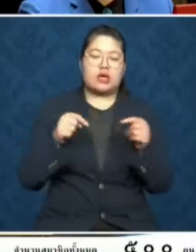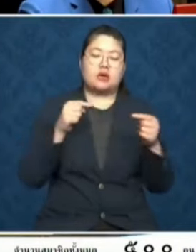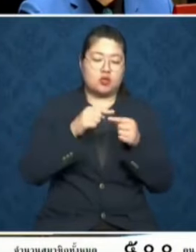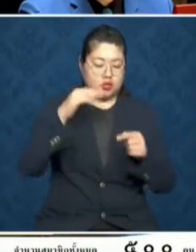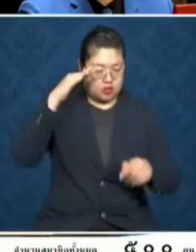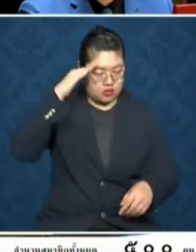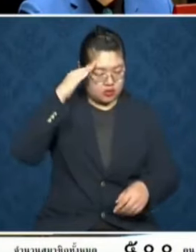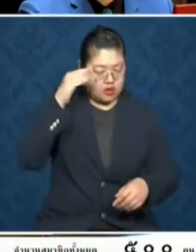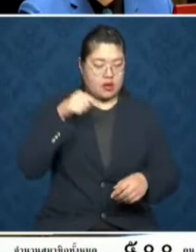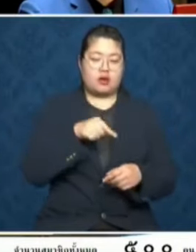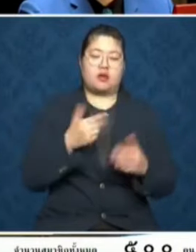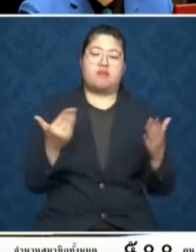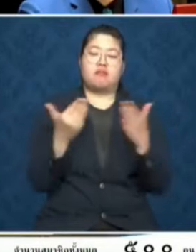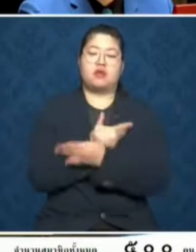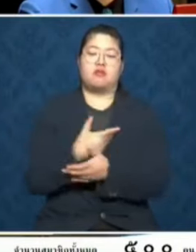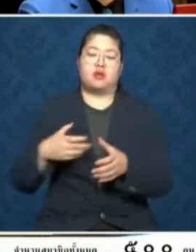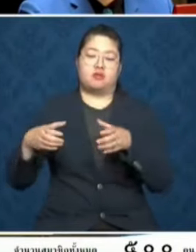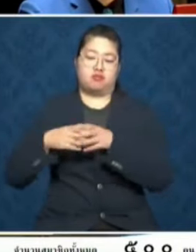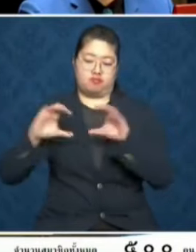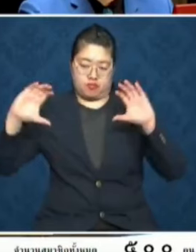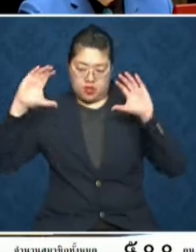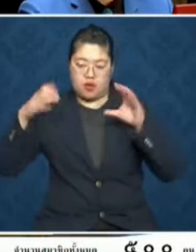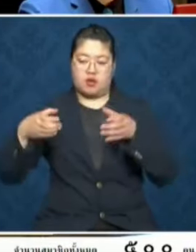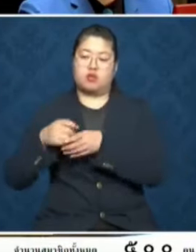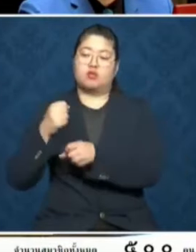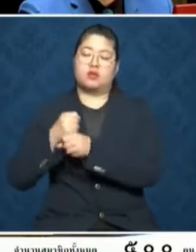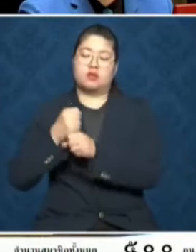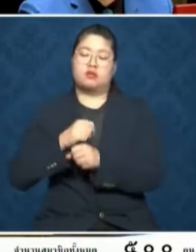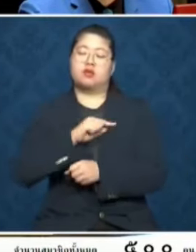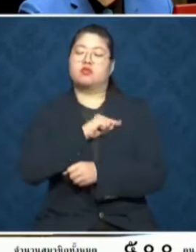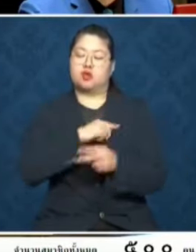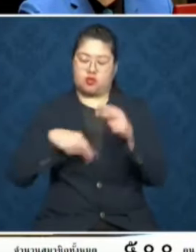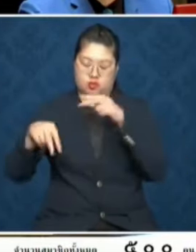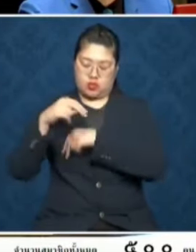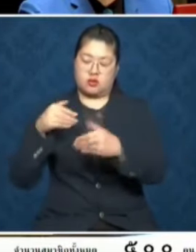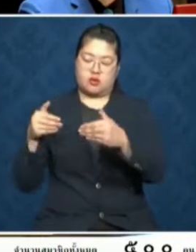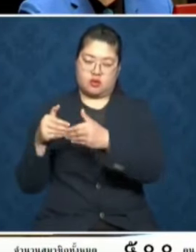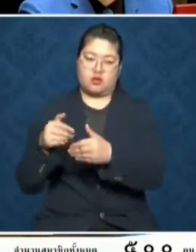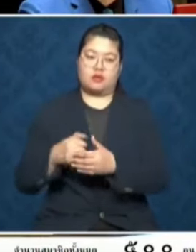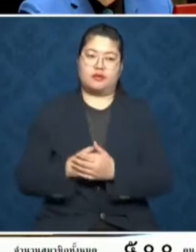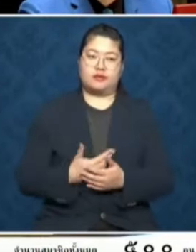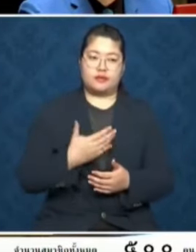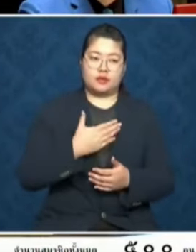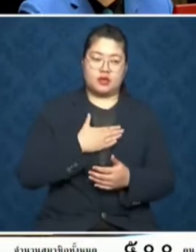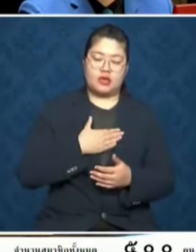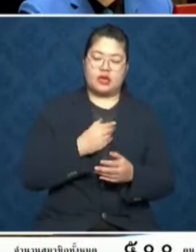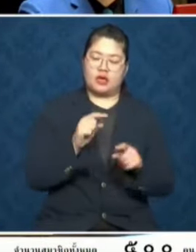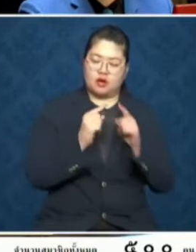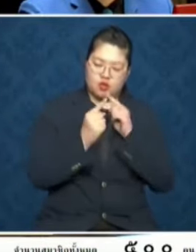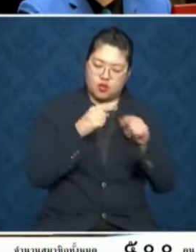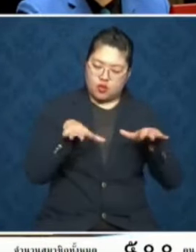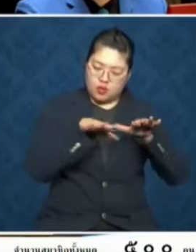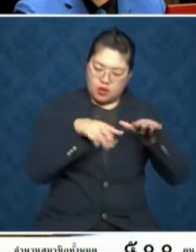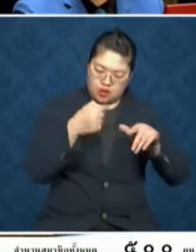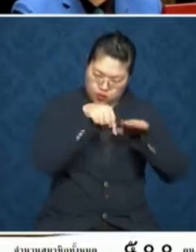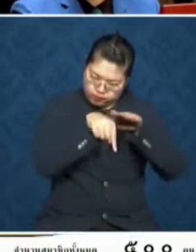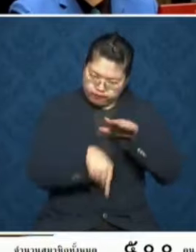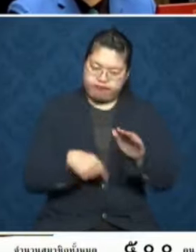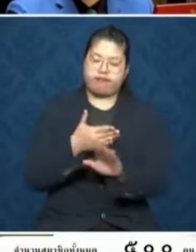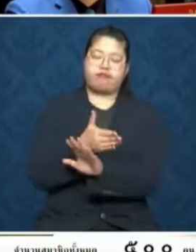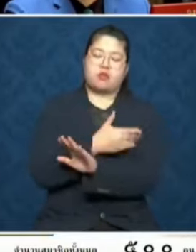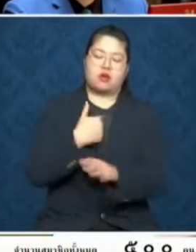พไปอยู่ในความดูแลของรัฐบาลและหน่วยงานที่เกี่ยวข้องด้วยค่ะท่านประธานคะก่อนที่ดิฉันจะลงรายละเอียดว่าทำไมสภาผู้แทน